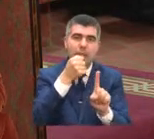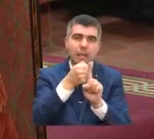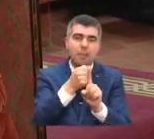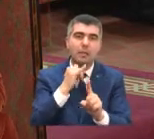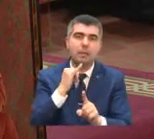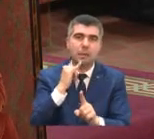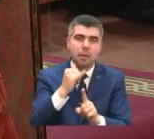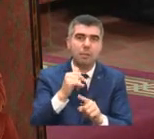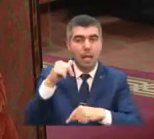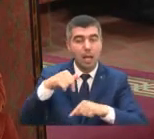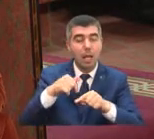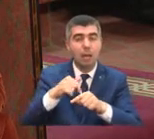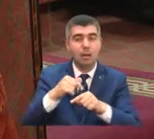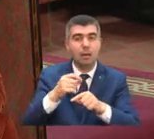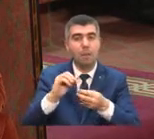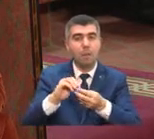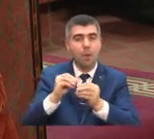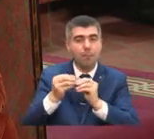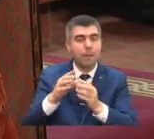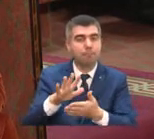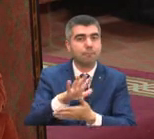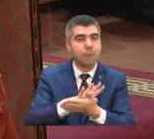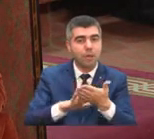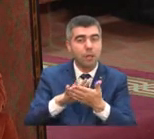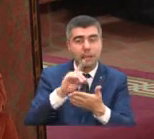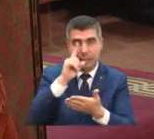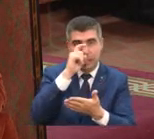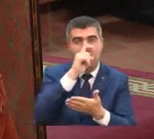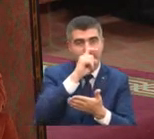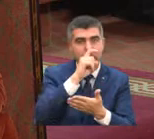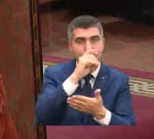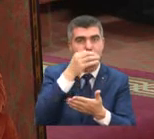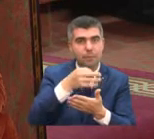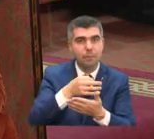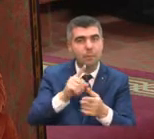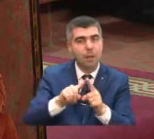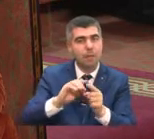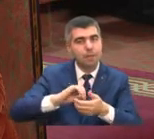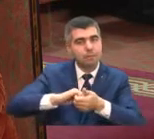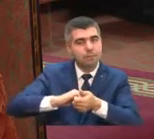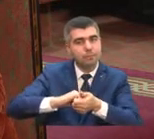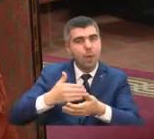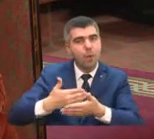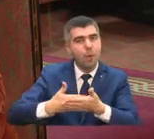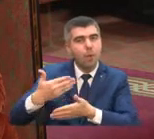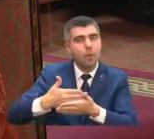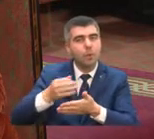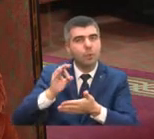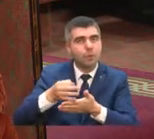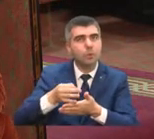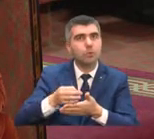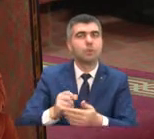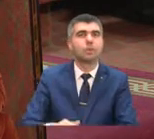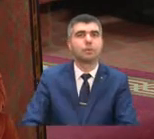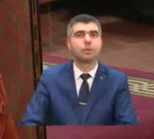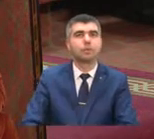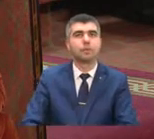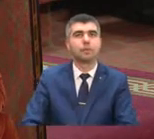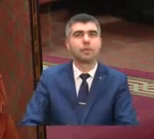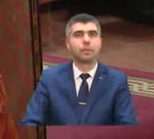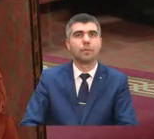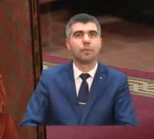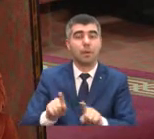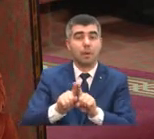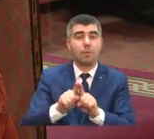كتعتضوا بعض المشاكل، لكن يمكن نقول لكم بأنه العمل كيكون يد في يد، وكنتغلبوا في